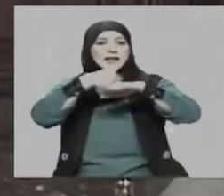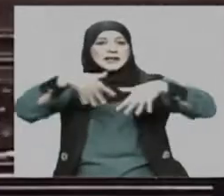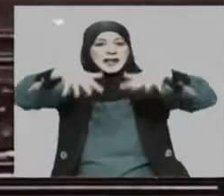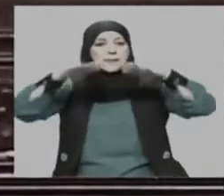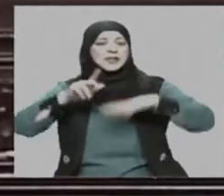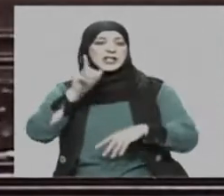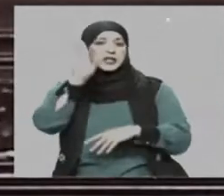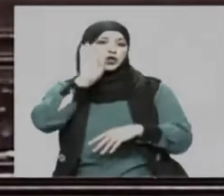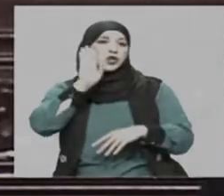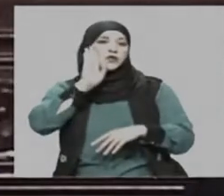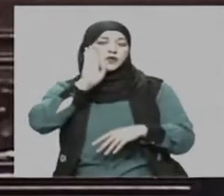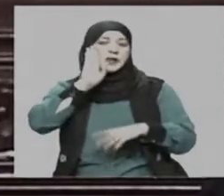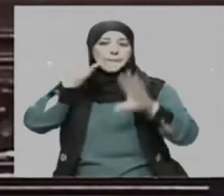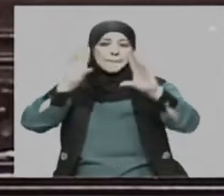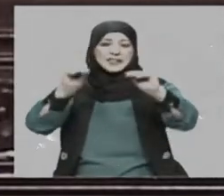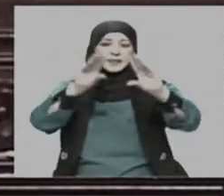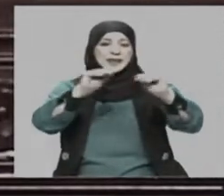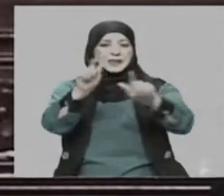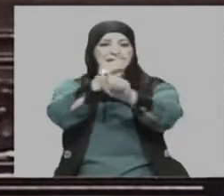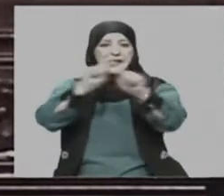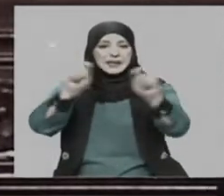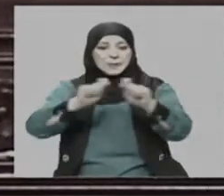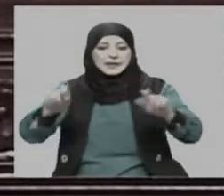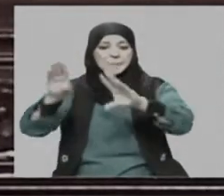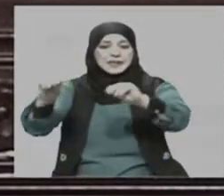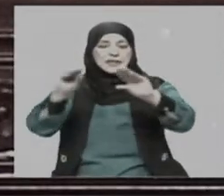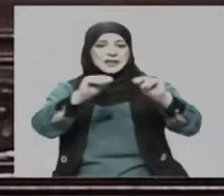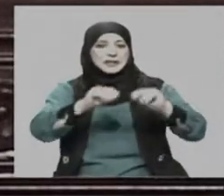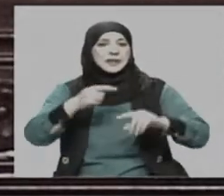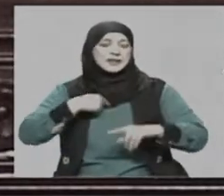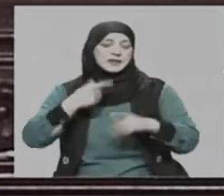الرجاء ملازمة أماكننا.